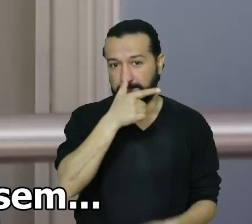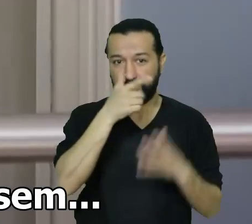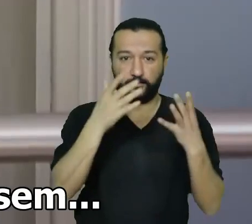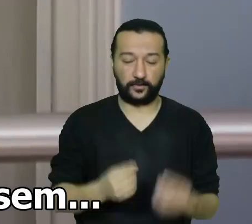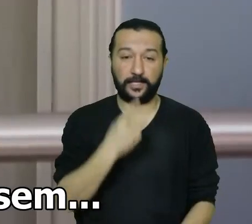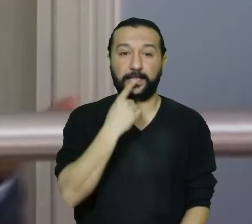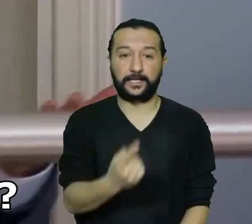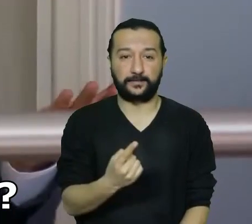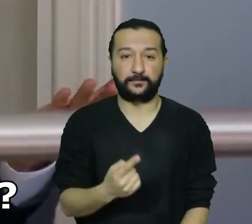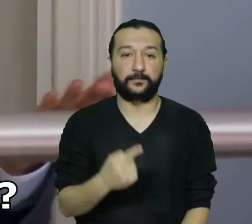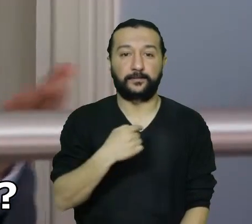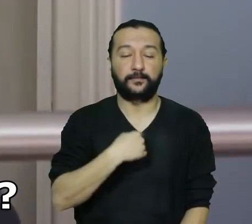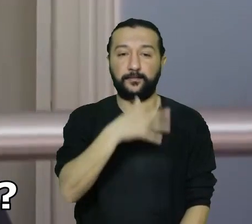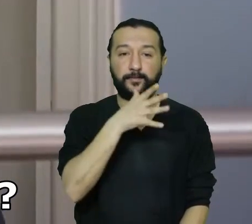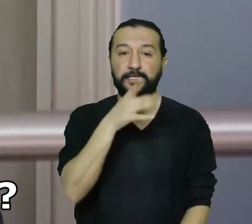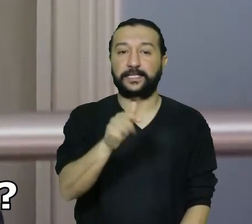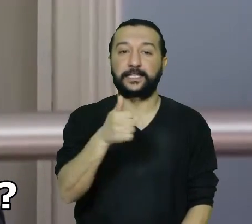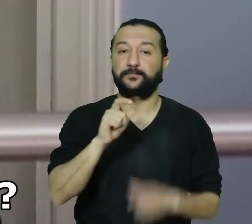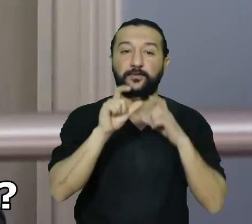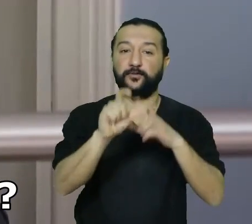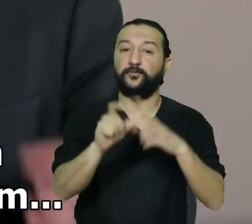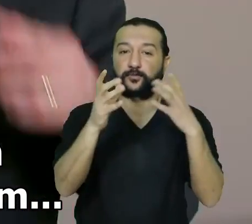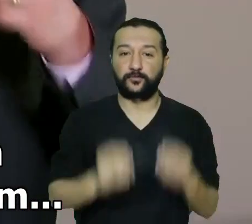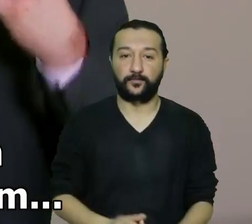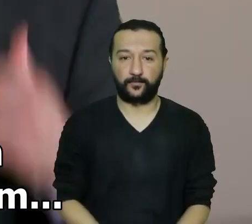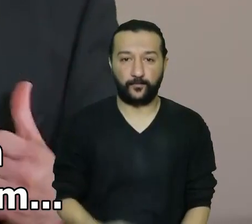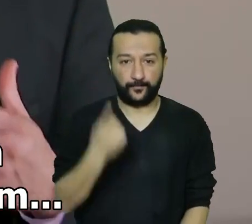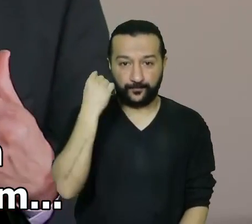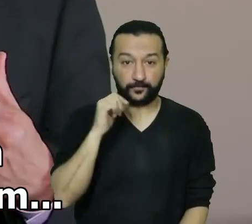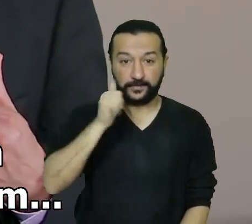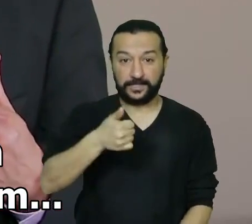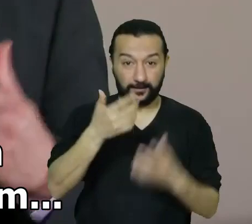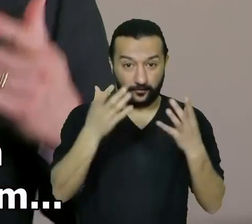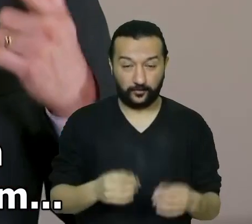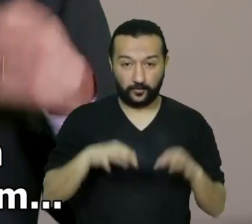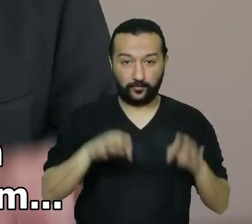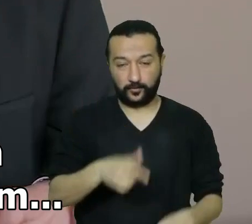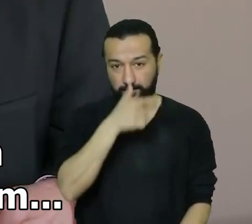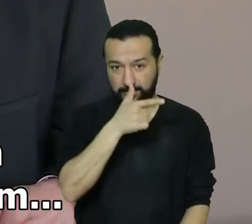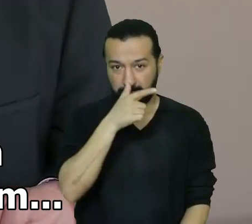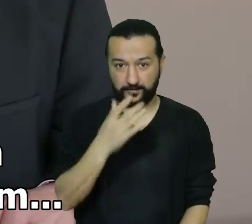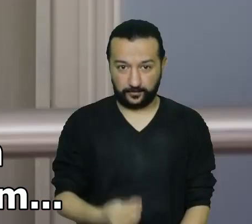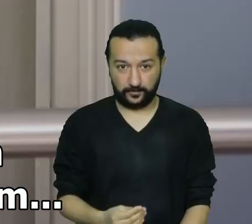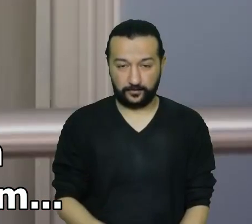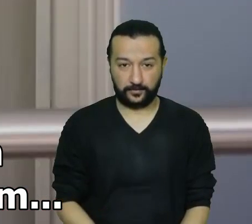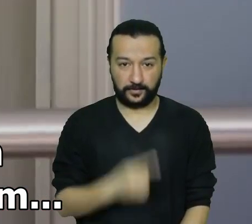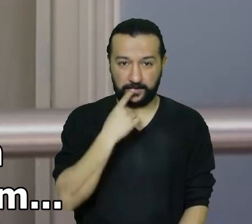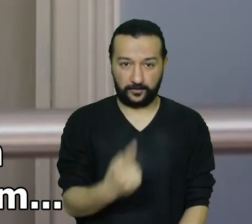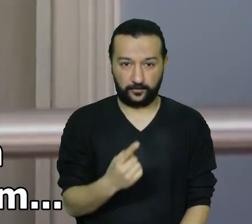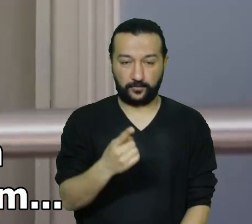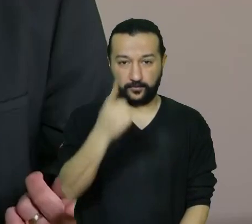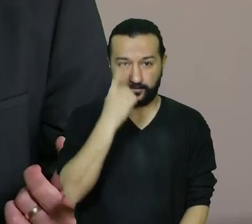perşembe olurdu dersem, bilmeceyi ben sana ne zaman sormuş olurum? Dün yarın olsaydı bugün perşembe olurdu